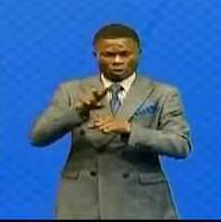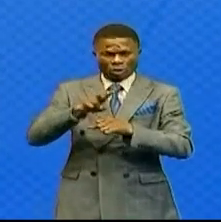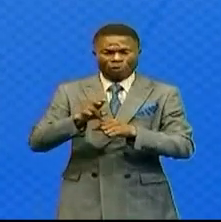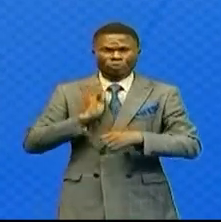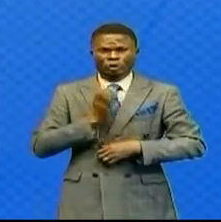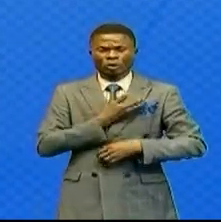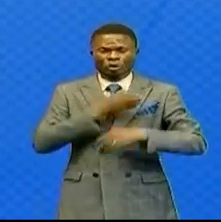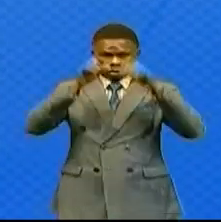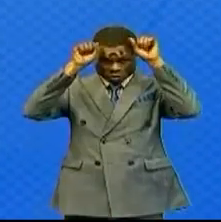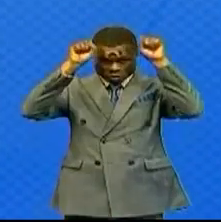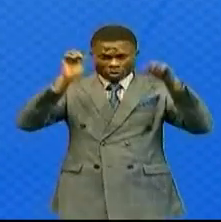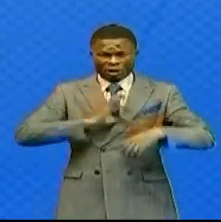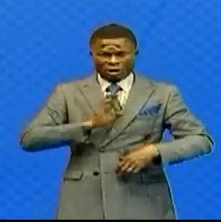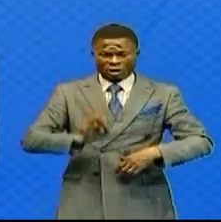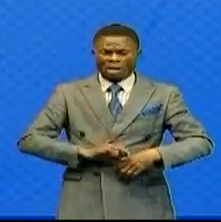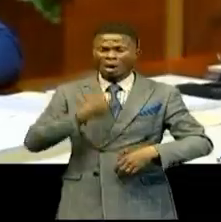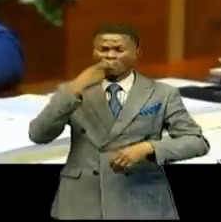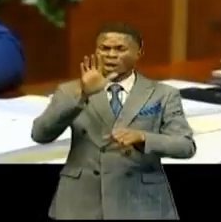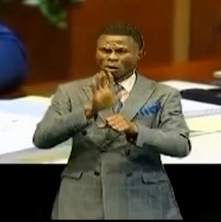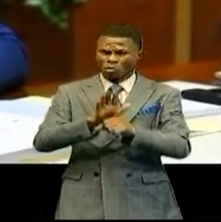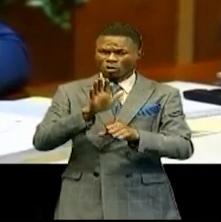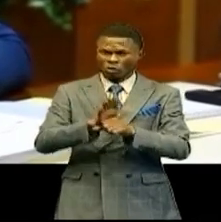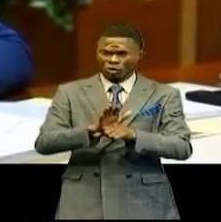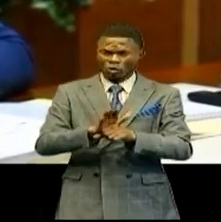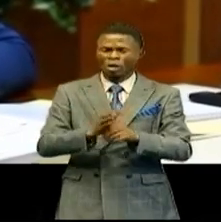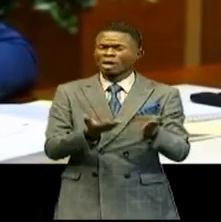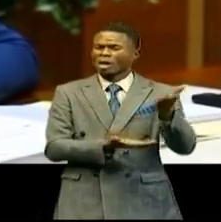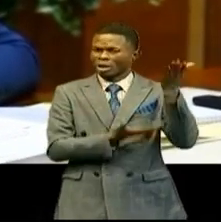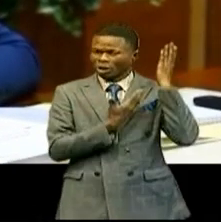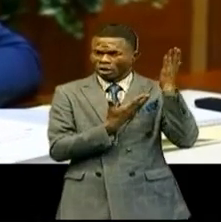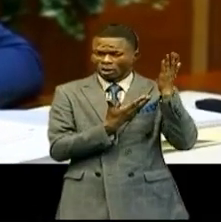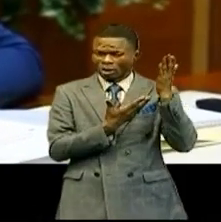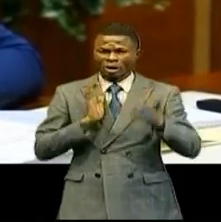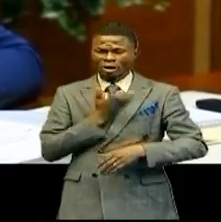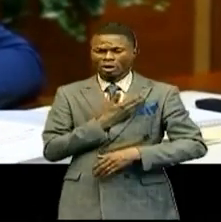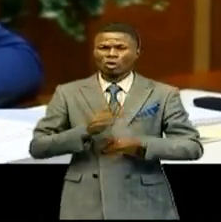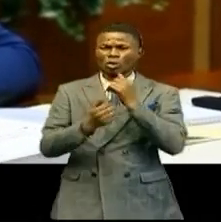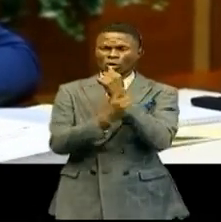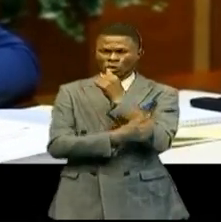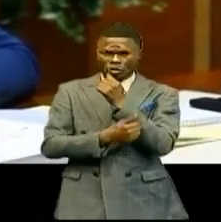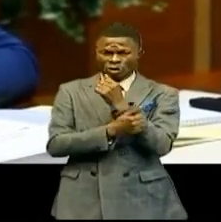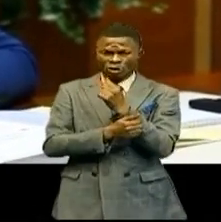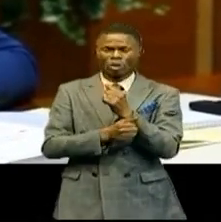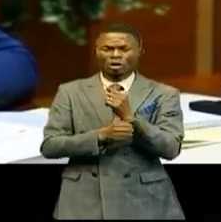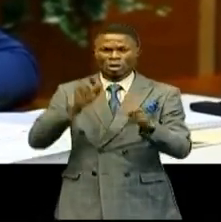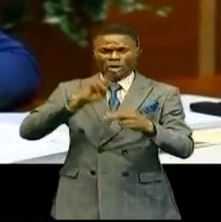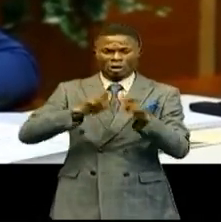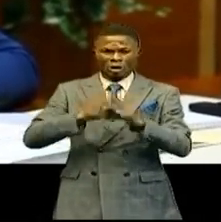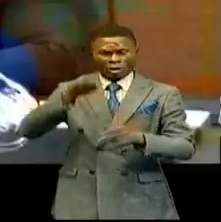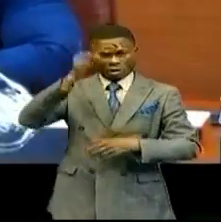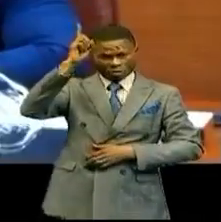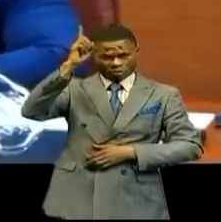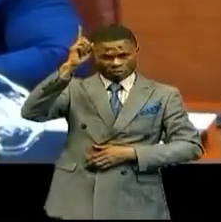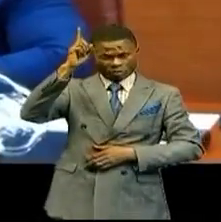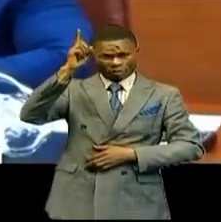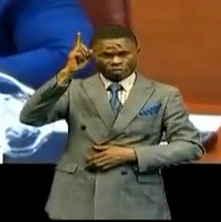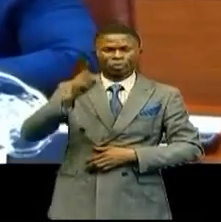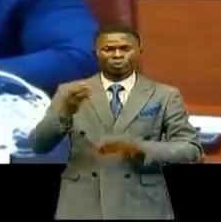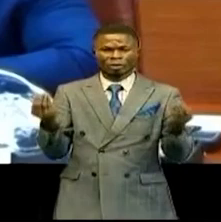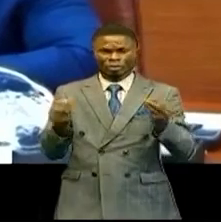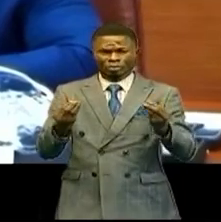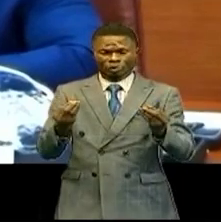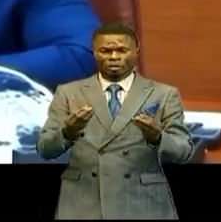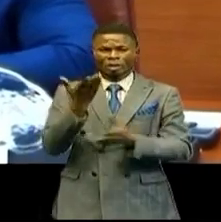président de la République a insisté sur l'importance de notre pays de se positionner en leader. C'est ainsi qu'il